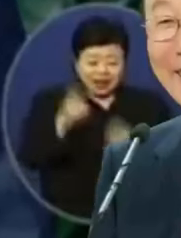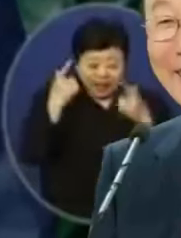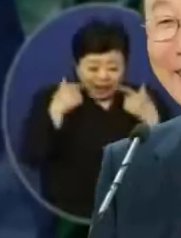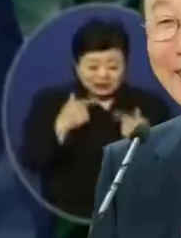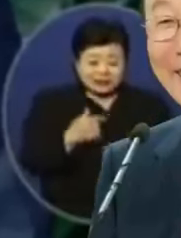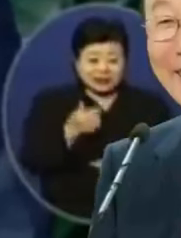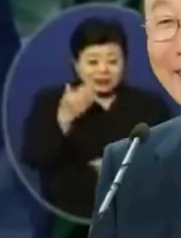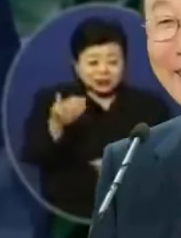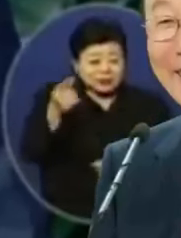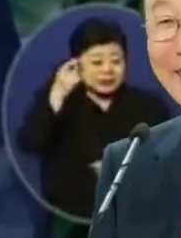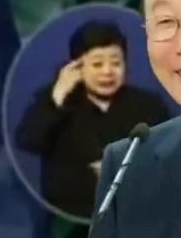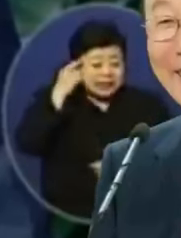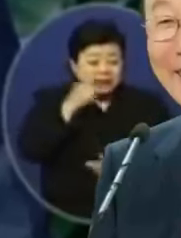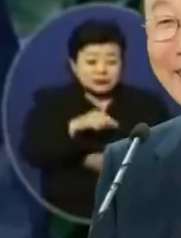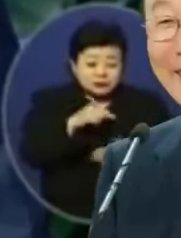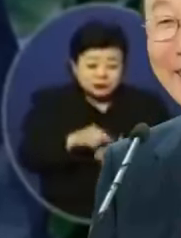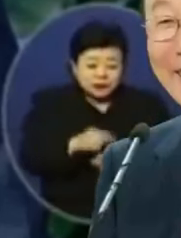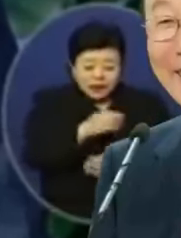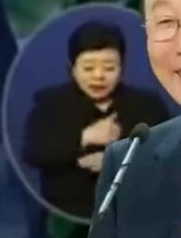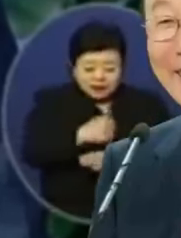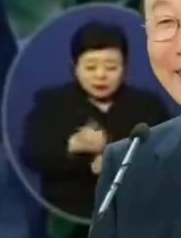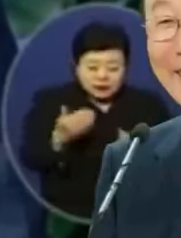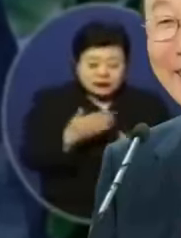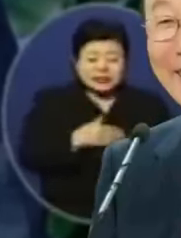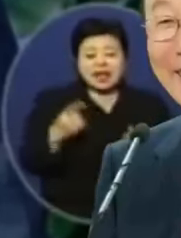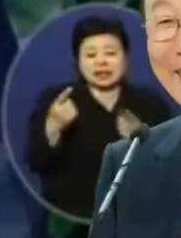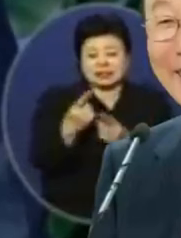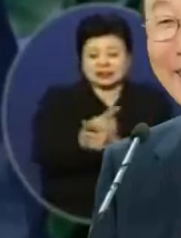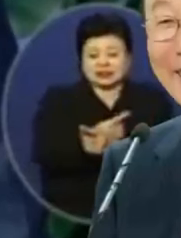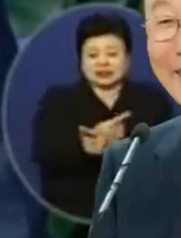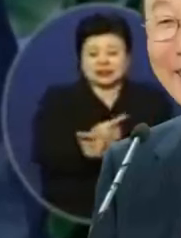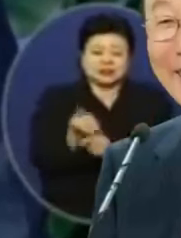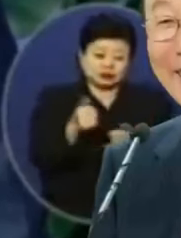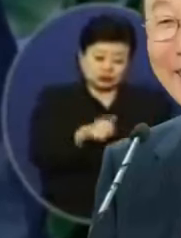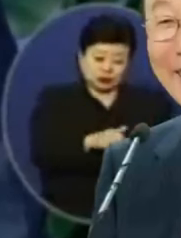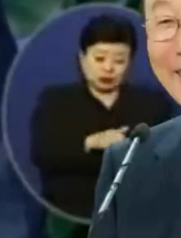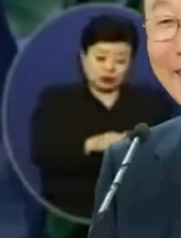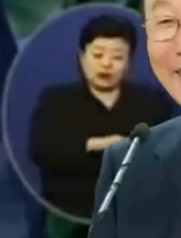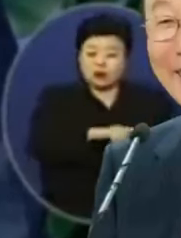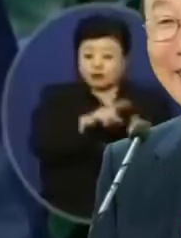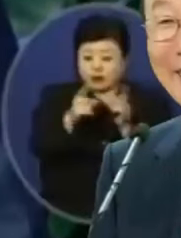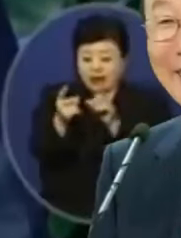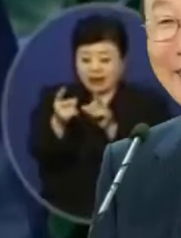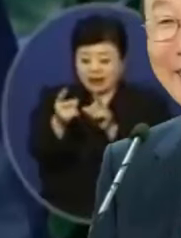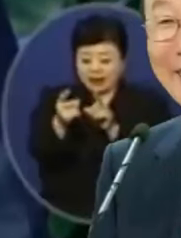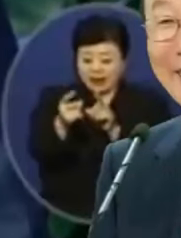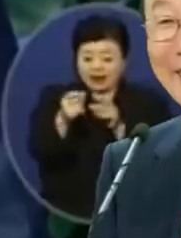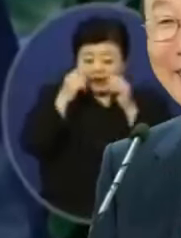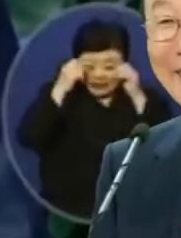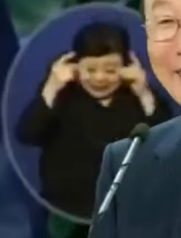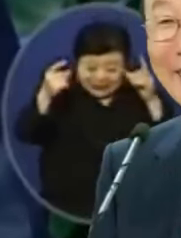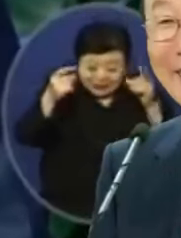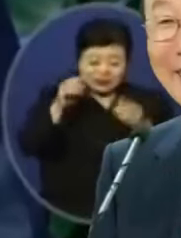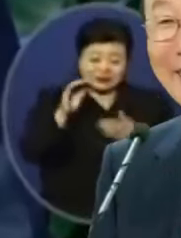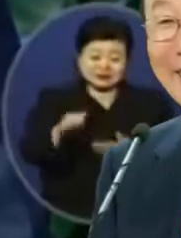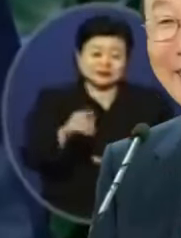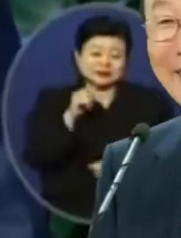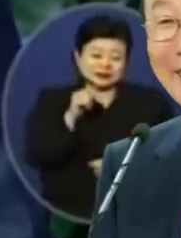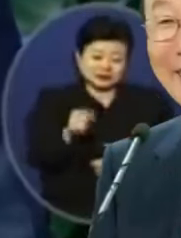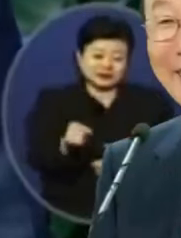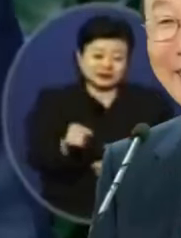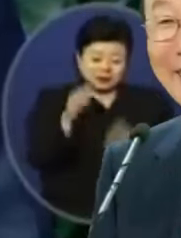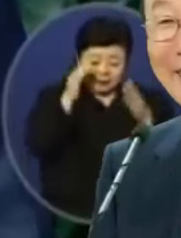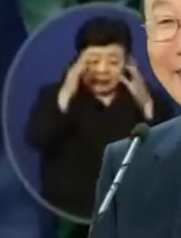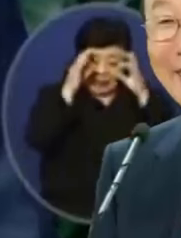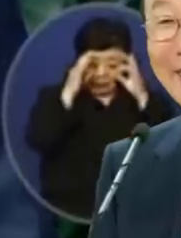항상 여러분의 생각 속에 그리스도께서 나를 대신해서 죽고 부활했다는 것을 깨닫고 그 다음에 그것을